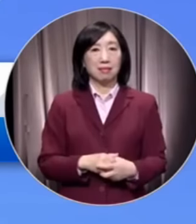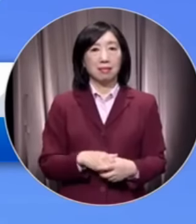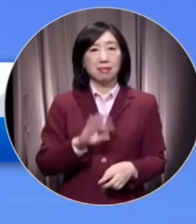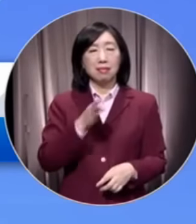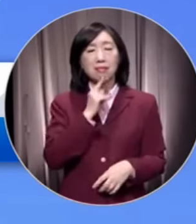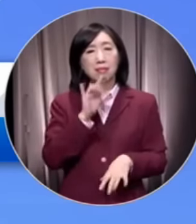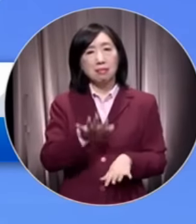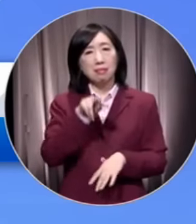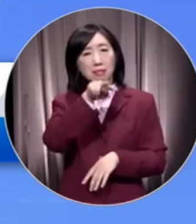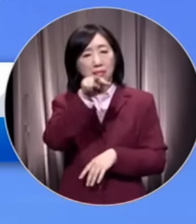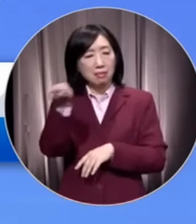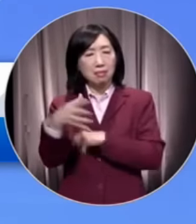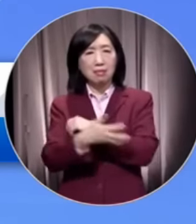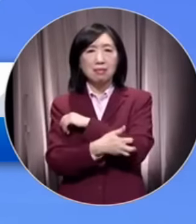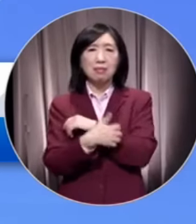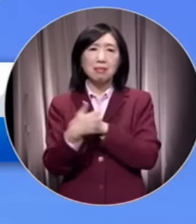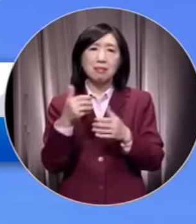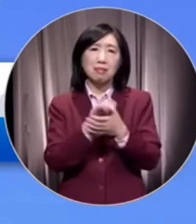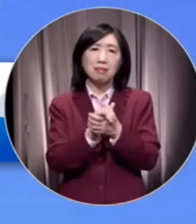劳工